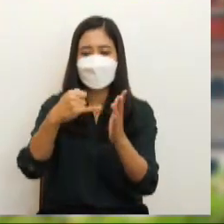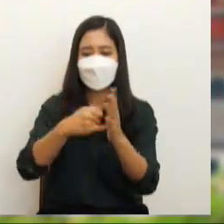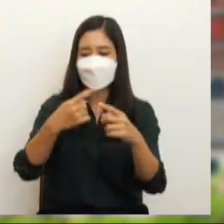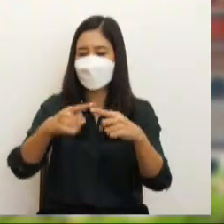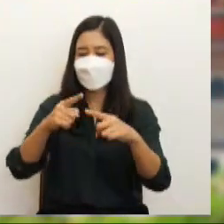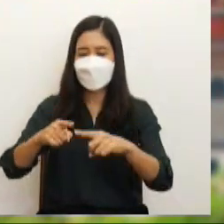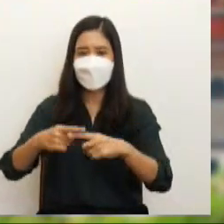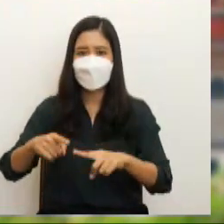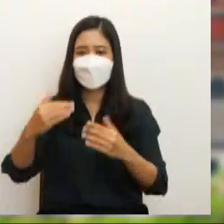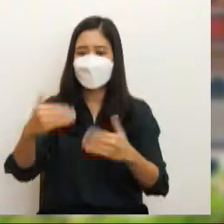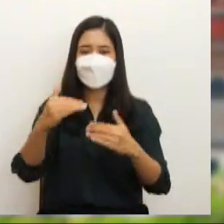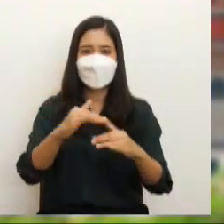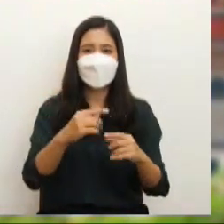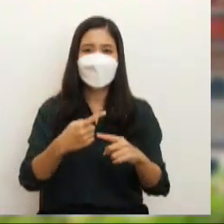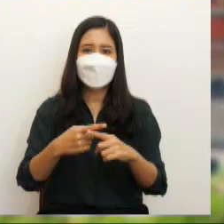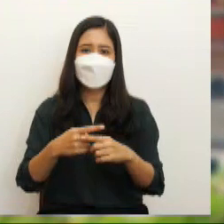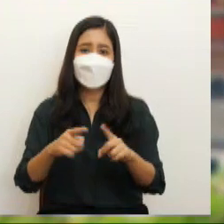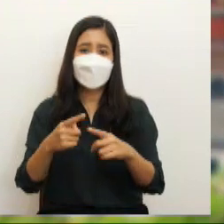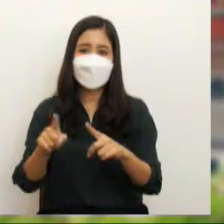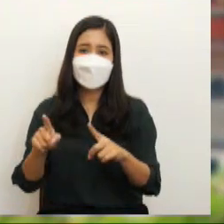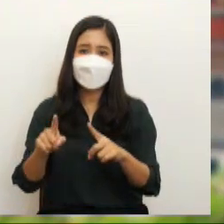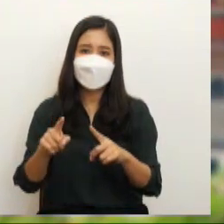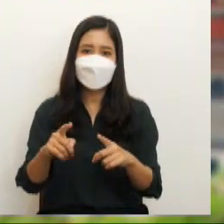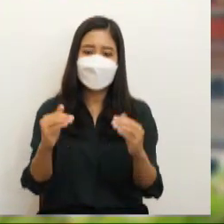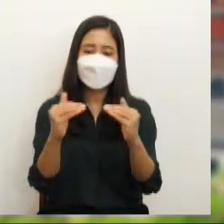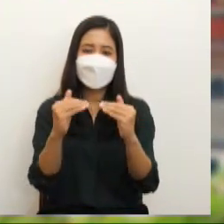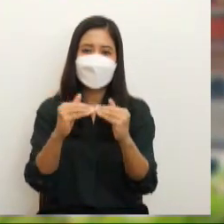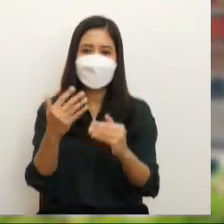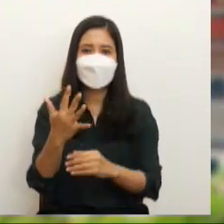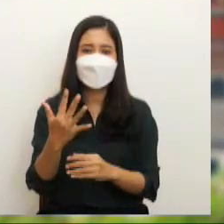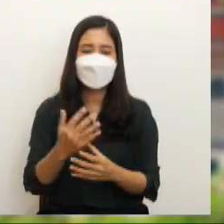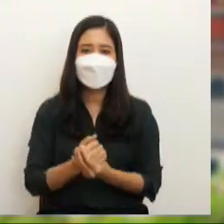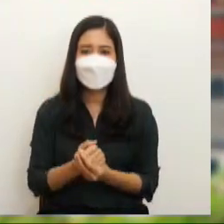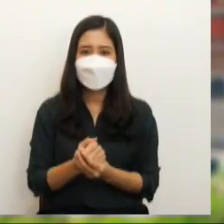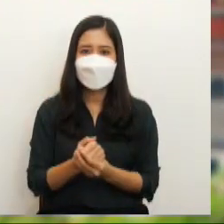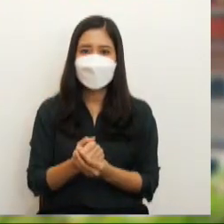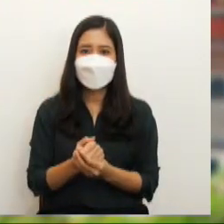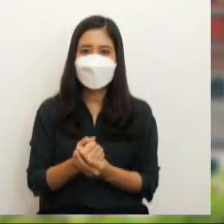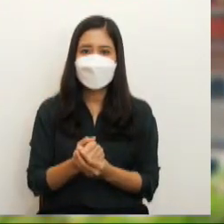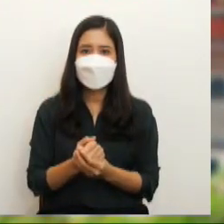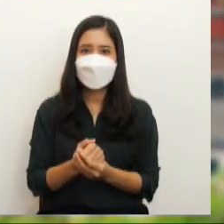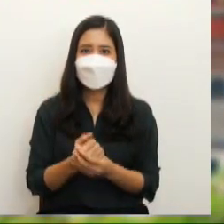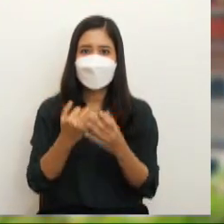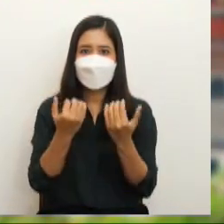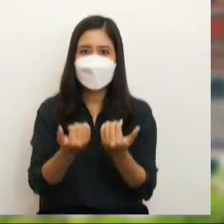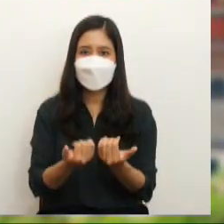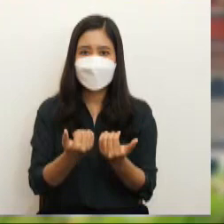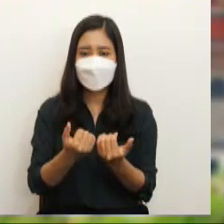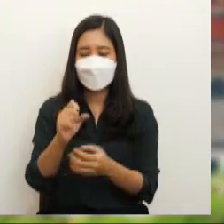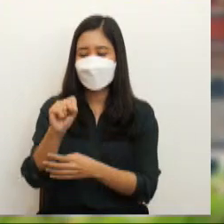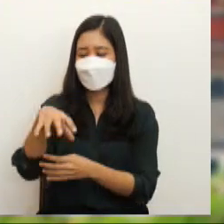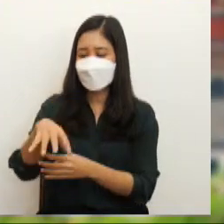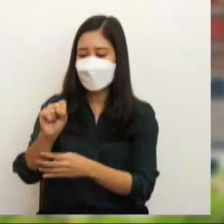ไม่ครบถูกไหมครับผมนำเรียนท่านนี้ครับสิ่งที่กระทรวงศึกษาธิการทำเนี่ยก็คือได้นำเสนอมติของสบคและครม.